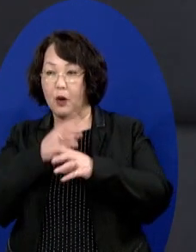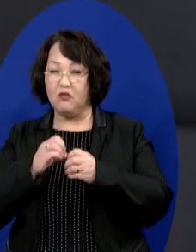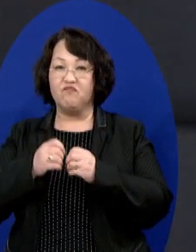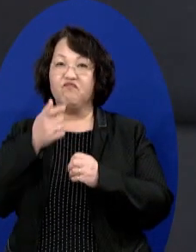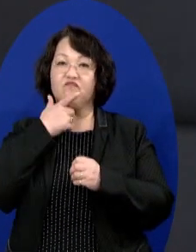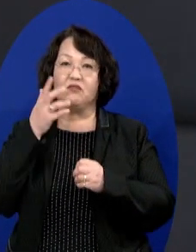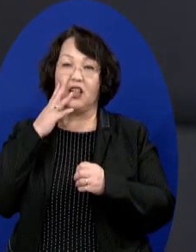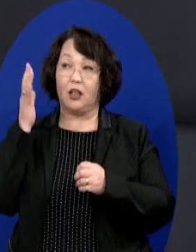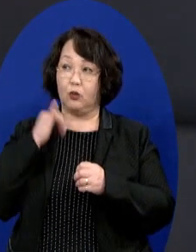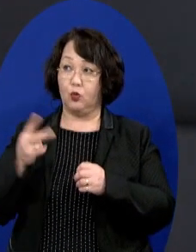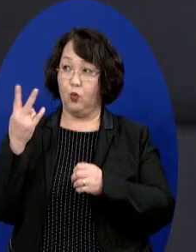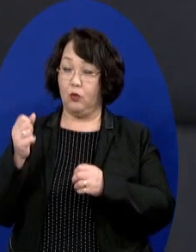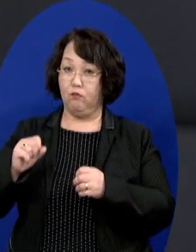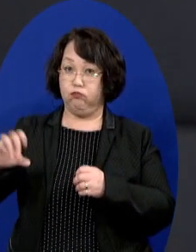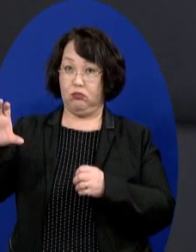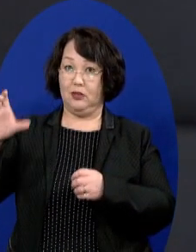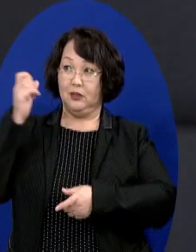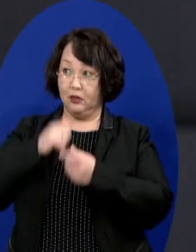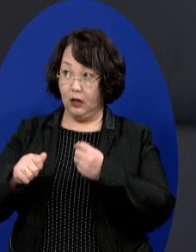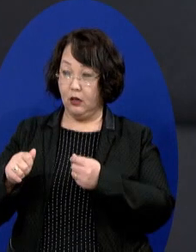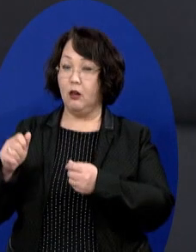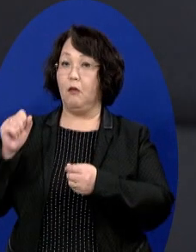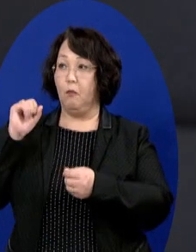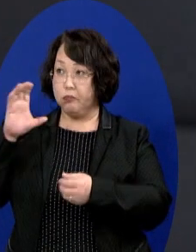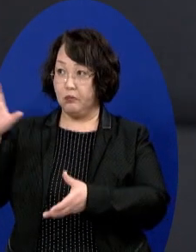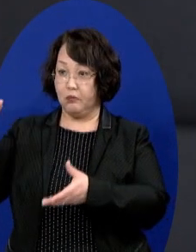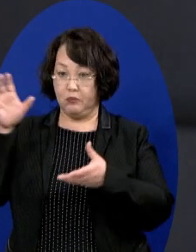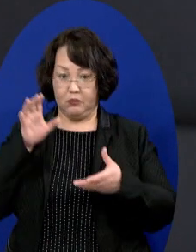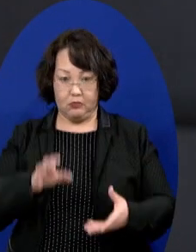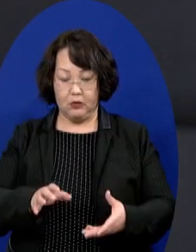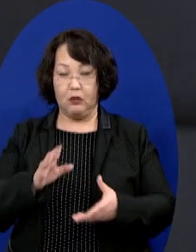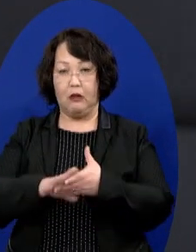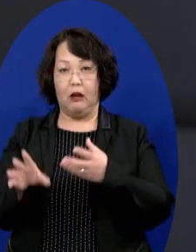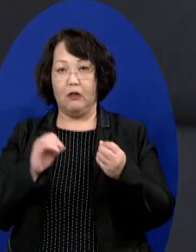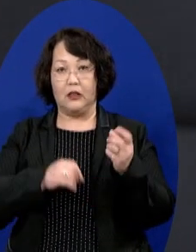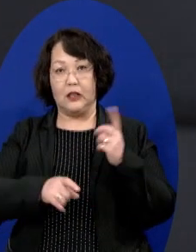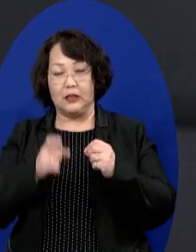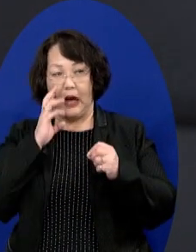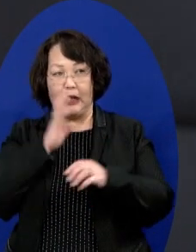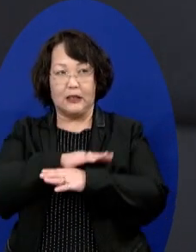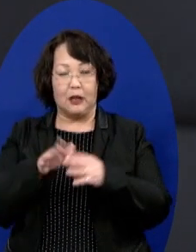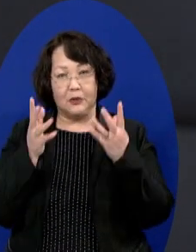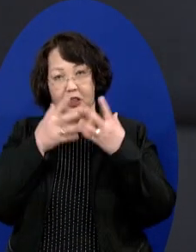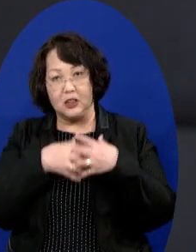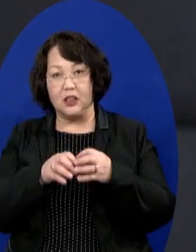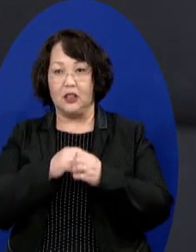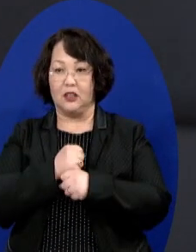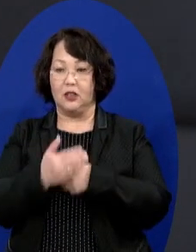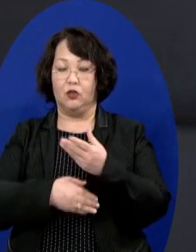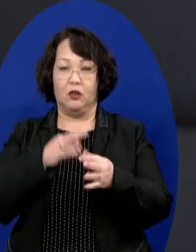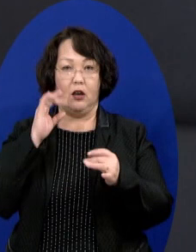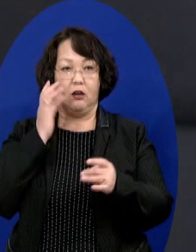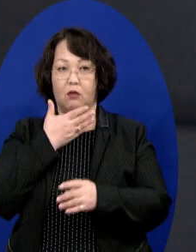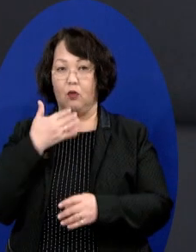өссөн тохиолдолд бол энэ үнийг бид одоо эдийн засгтээ шингээж ахвал одоо шаардлагатай. Харин